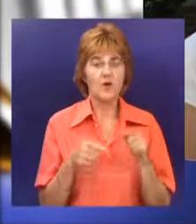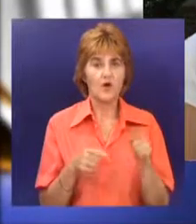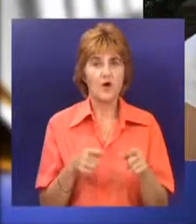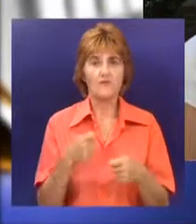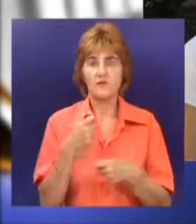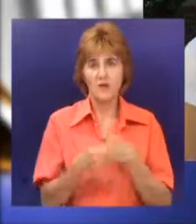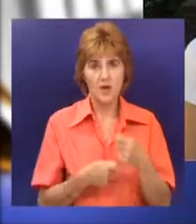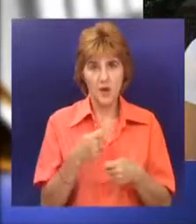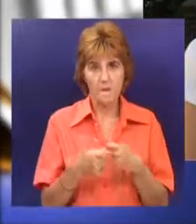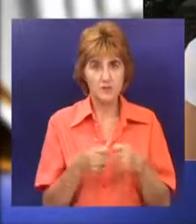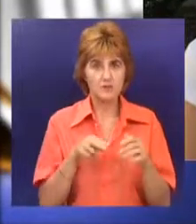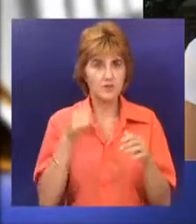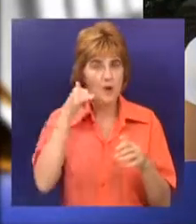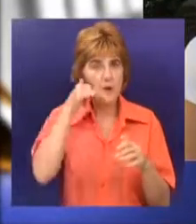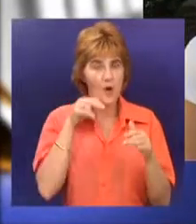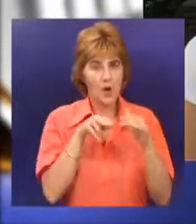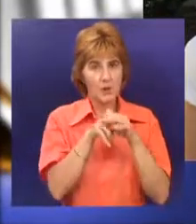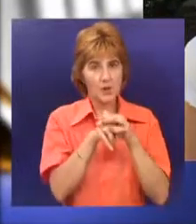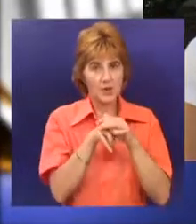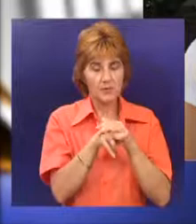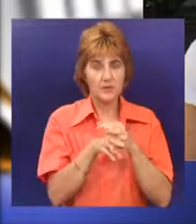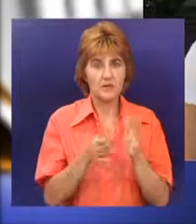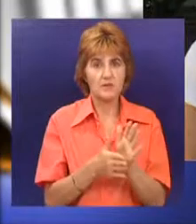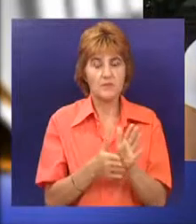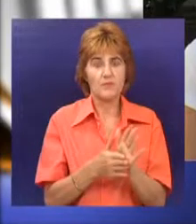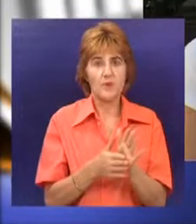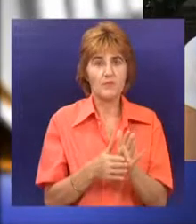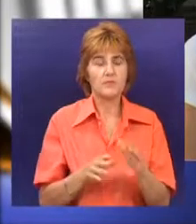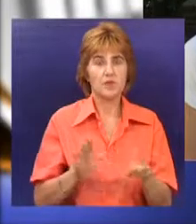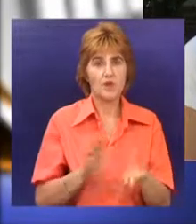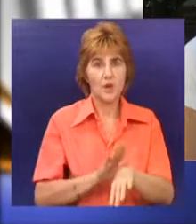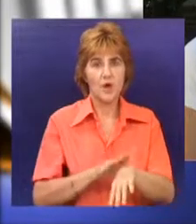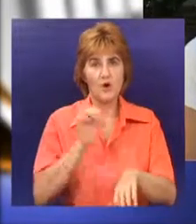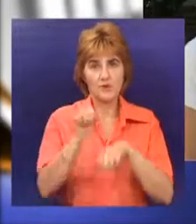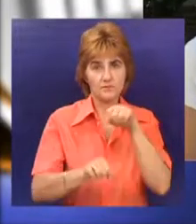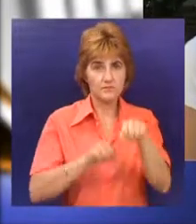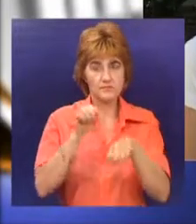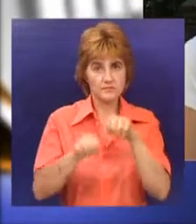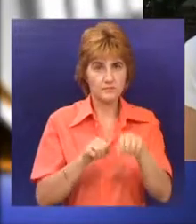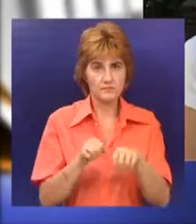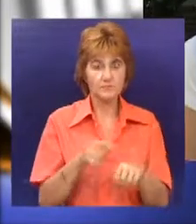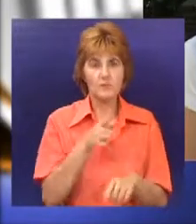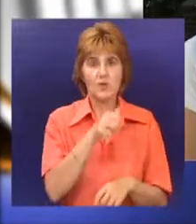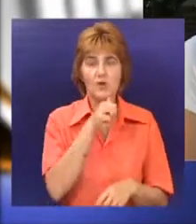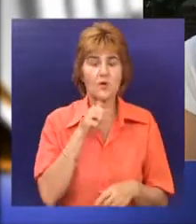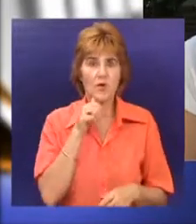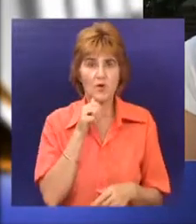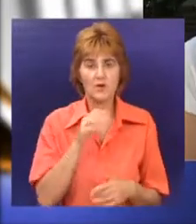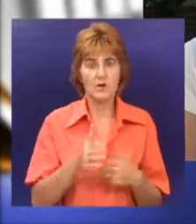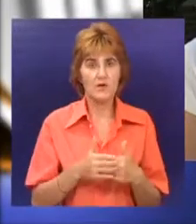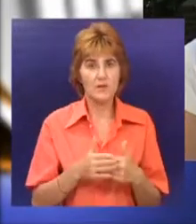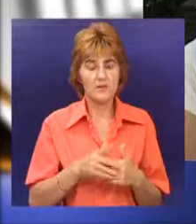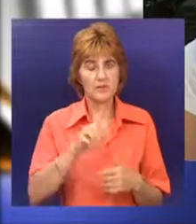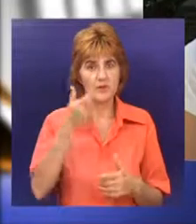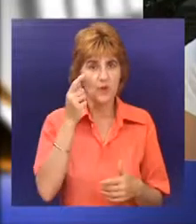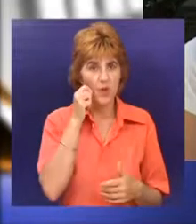projekta Ben Charger ili punjanje mobilnih telefona putem okretanja pedala, on se na ovogodišnjem konkursu projektnih ideja organizovanog